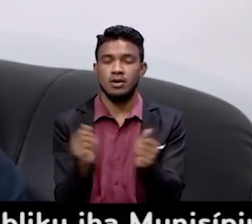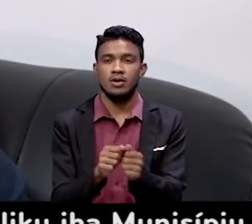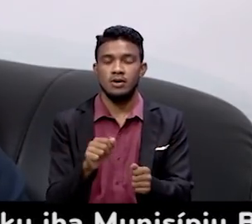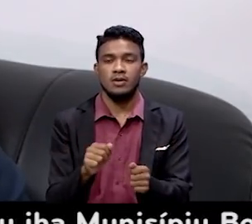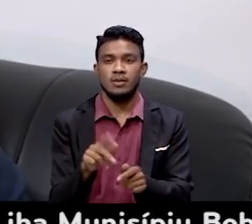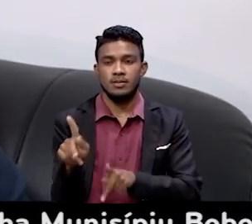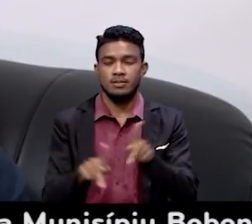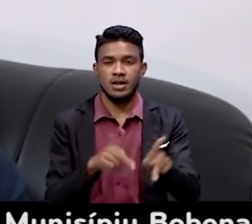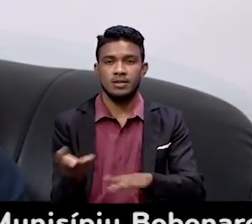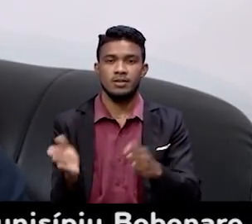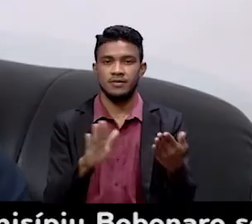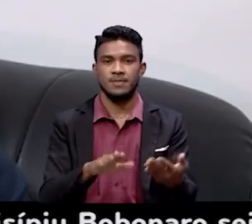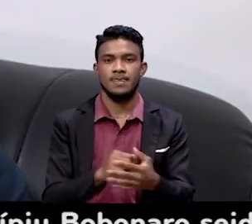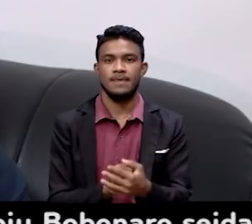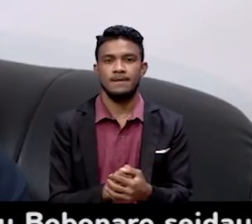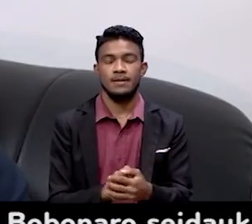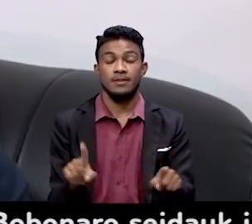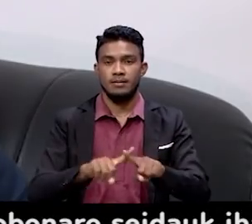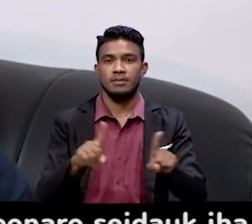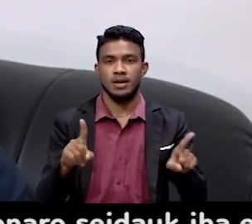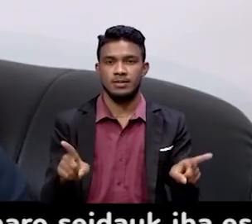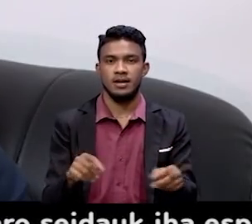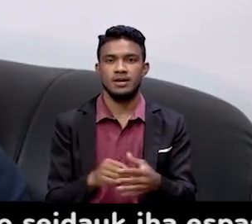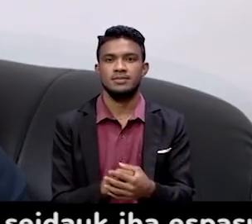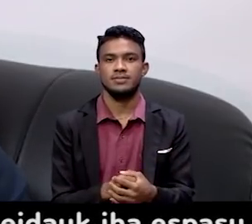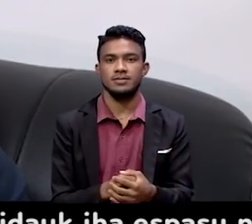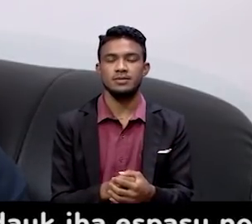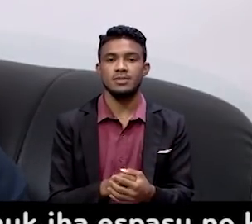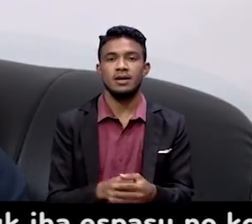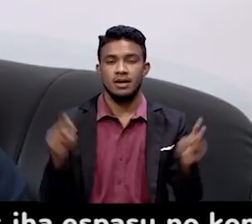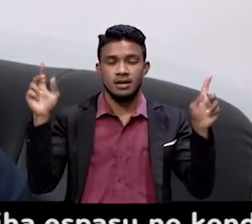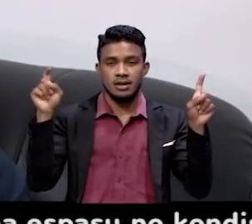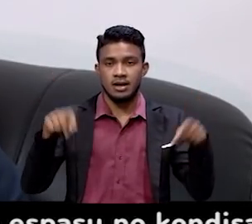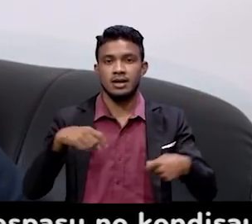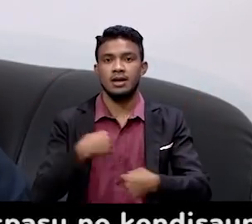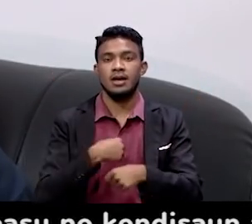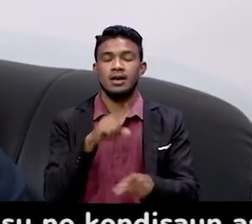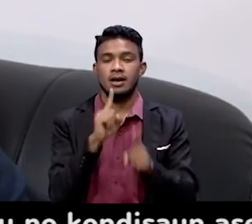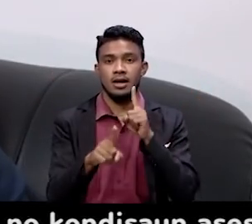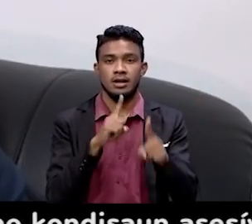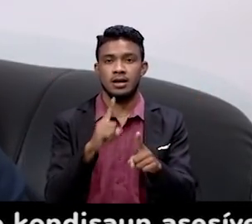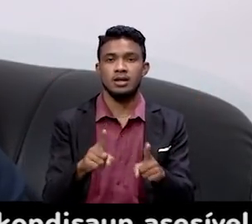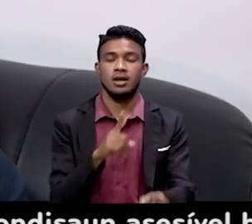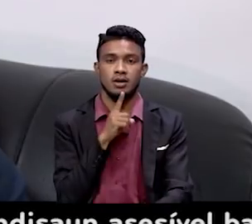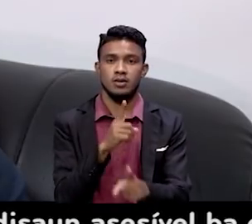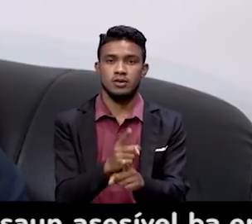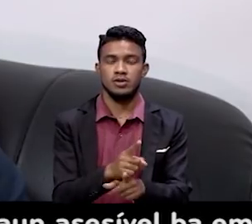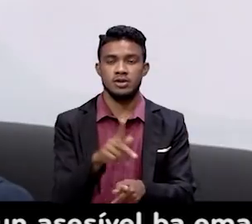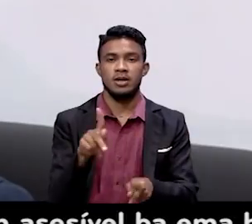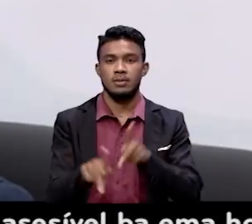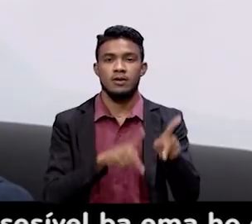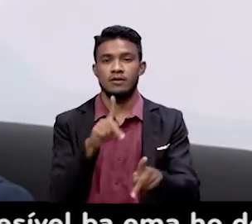não é. Mas bem... Tem que até ter a luz que o povo não é libertado naquela época.